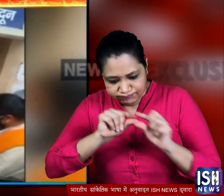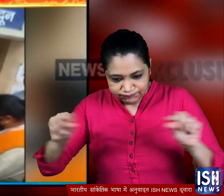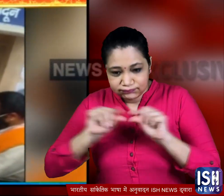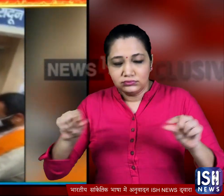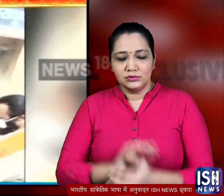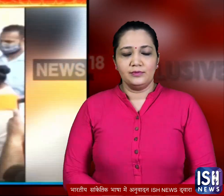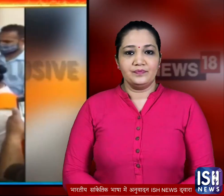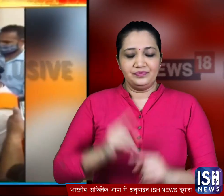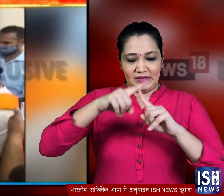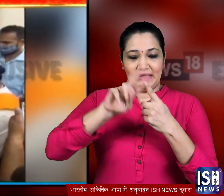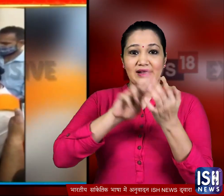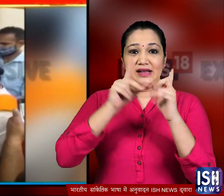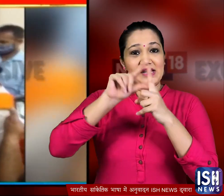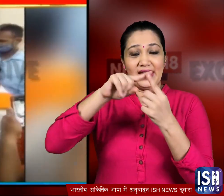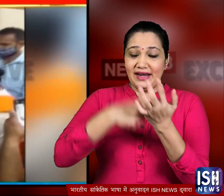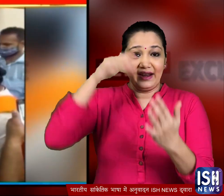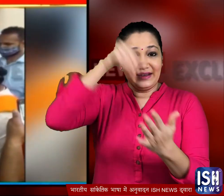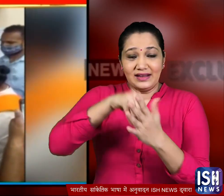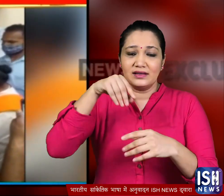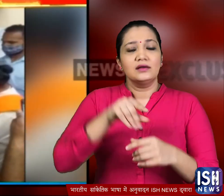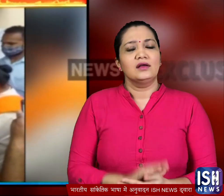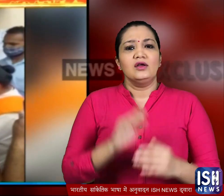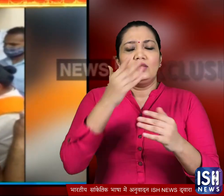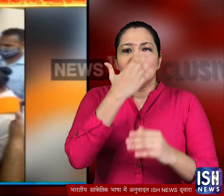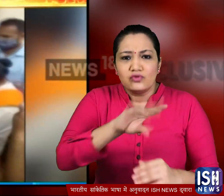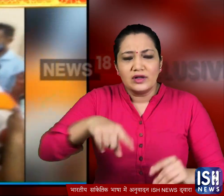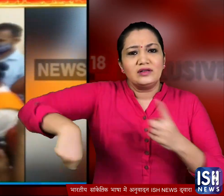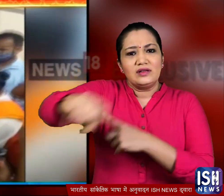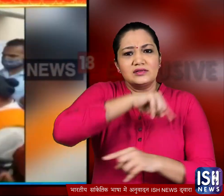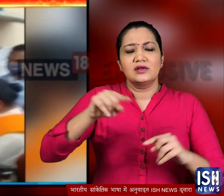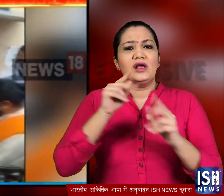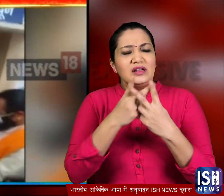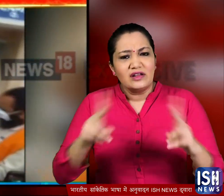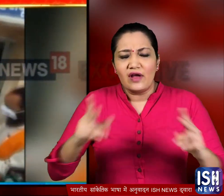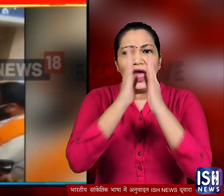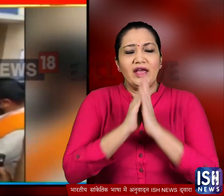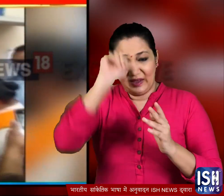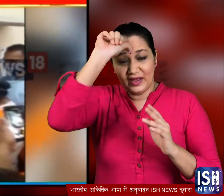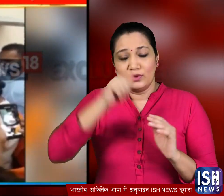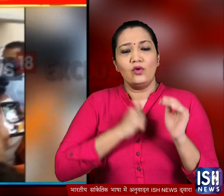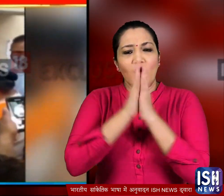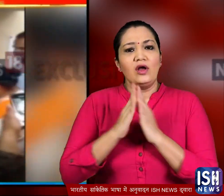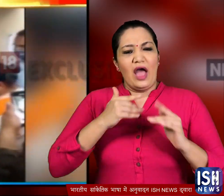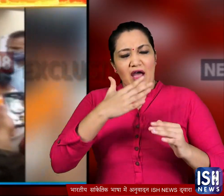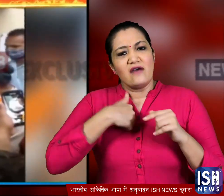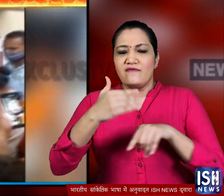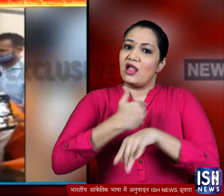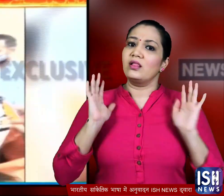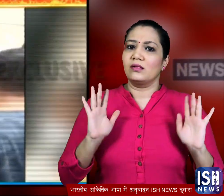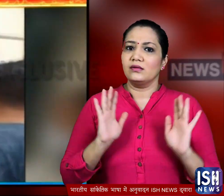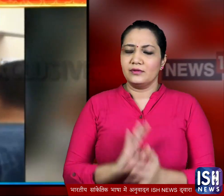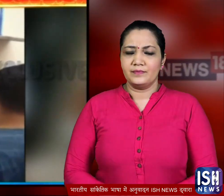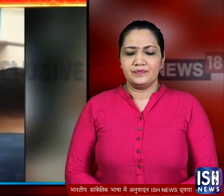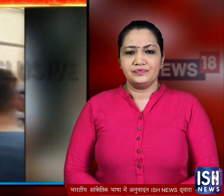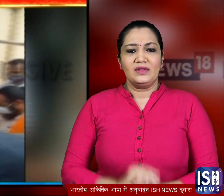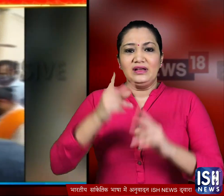ये बात कलेक्टर को सुनाई। जो टेंडर जारी किया गया है उससे छात्र छात्राओं एवं उसके परिजनों के साथ हिंदू समाज की धार्मिक भावनाओं को आघात पहुंचा